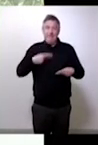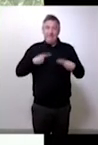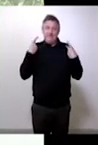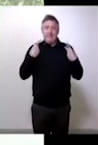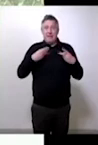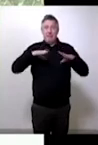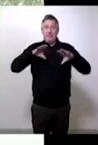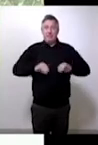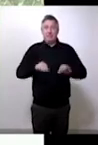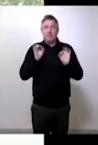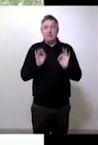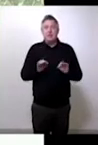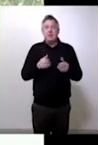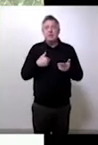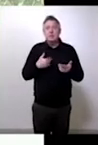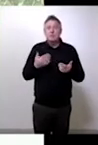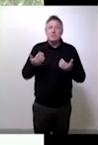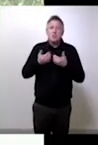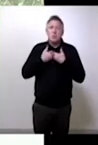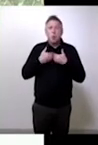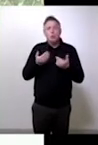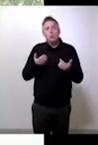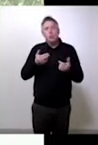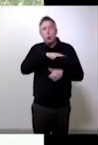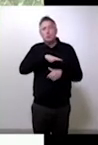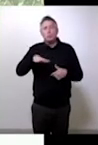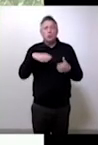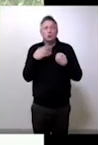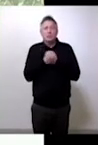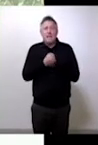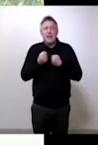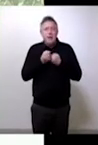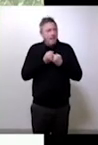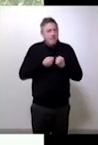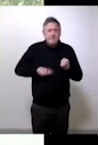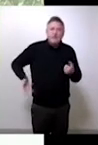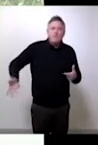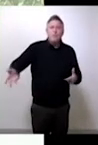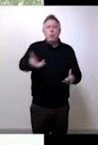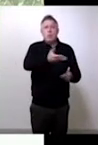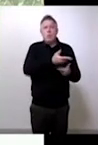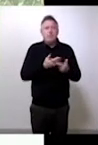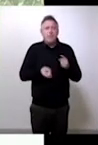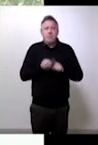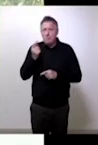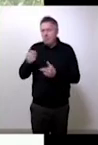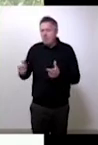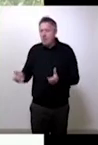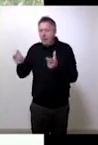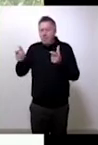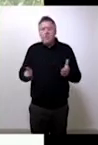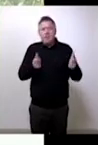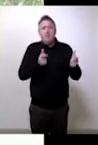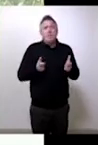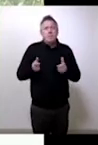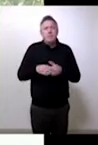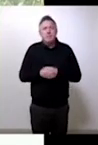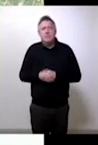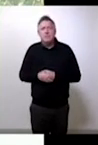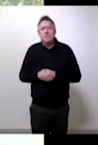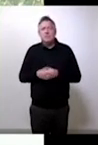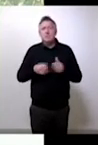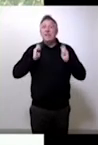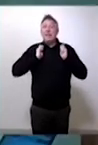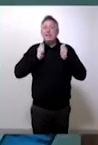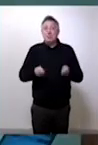le développement de logement social dans le diffus. Et puis, un travail qu'on poursuivra sur la mixité dans les attributions de logement